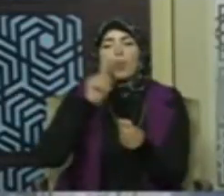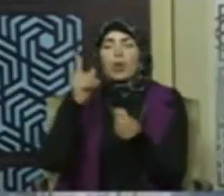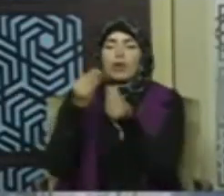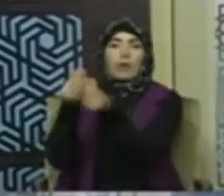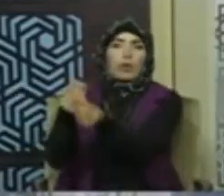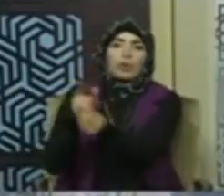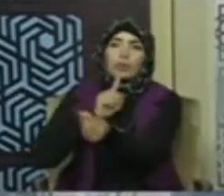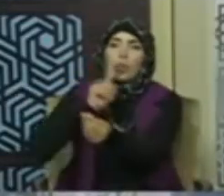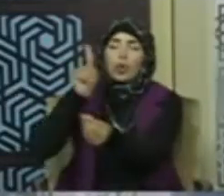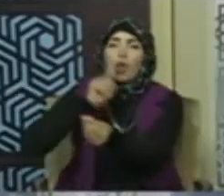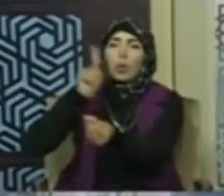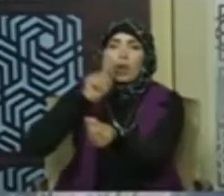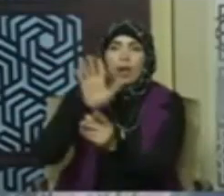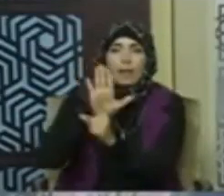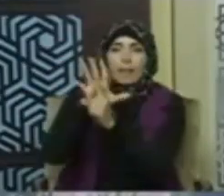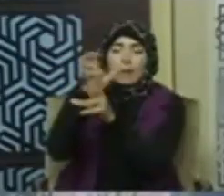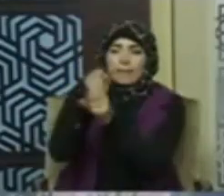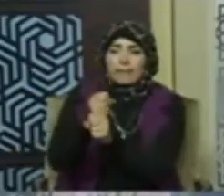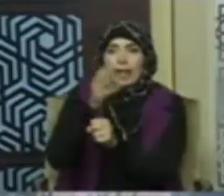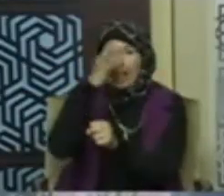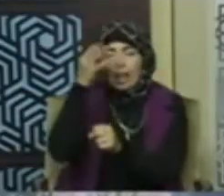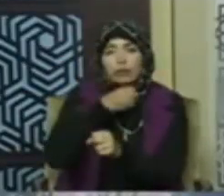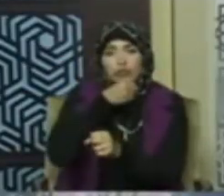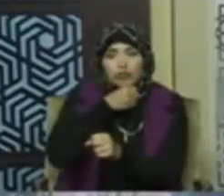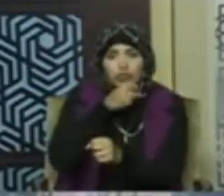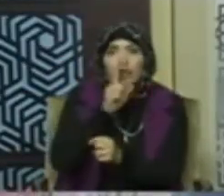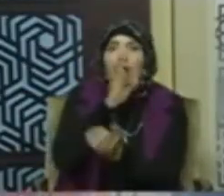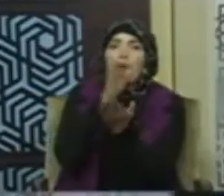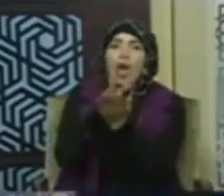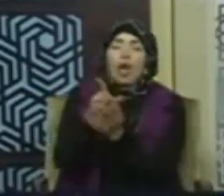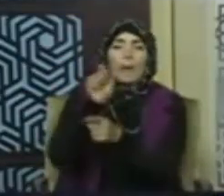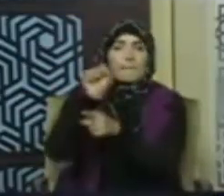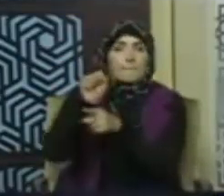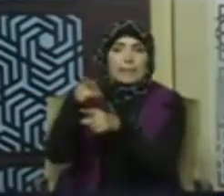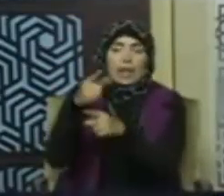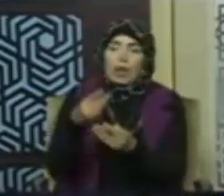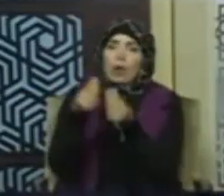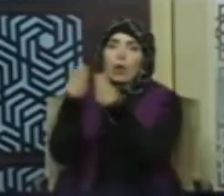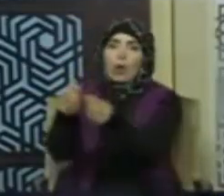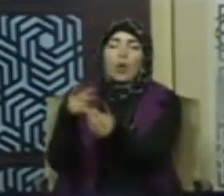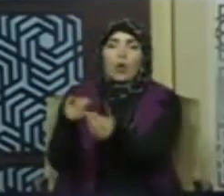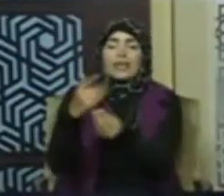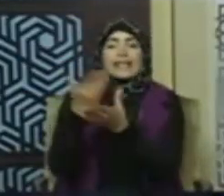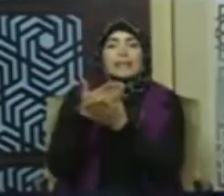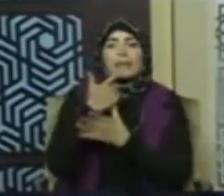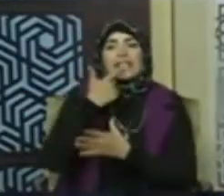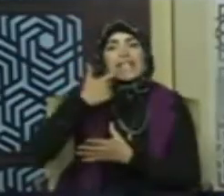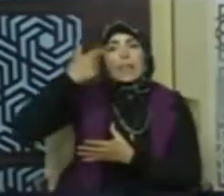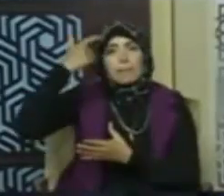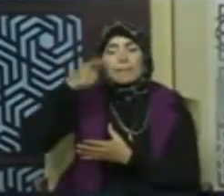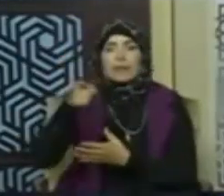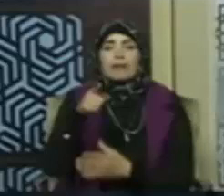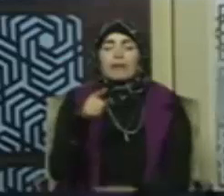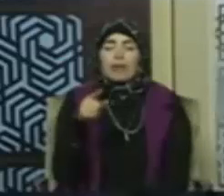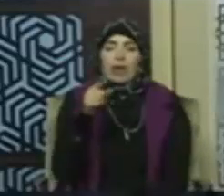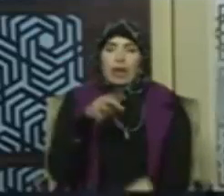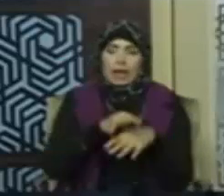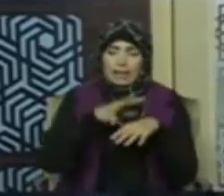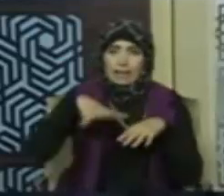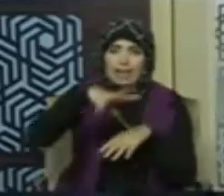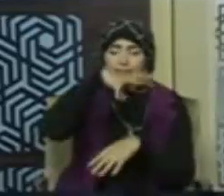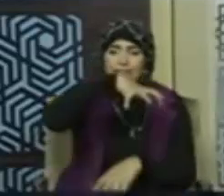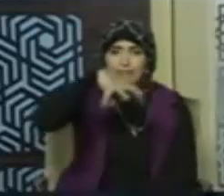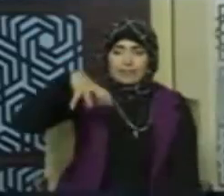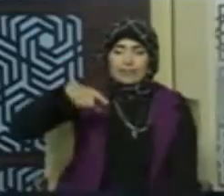أنصفناه إن أكلنا شبيبته وضيعناه في شيبته. أمة يضيع فيها الكبير